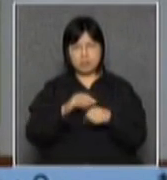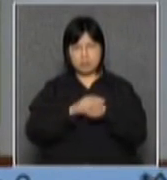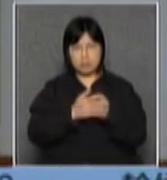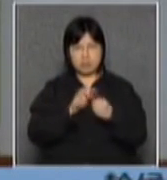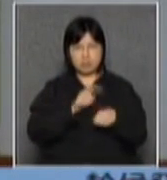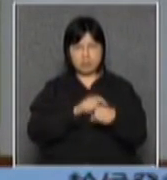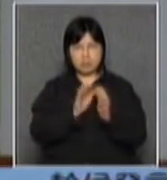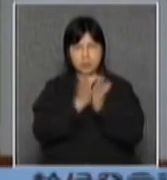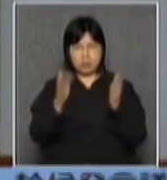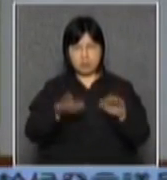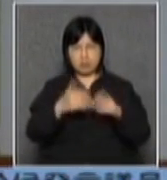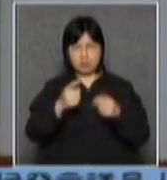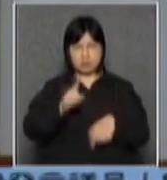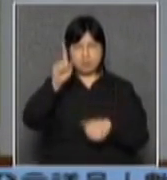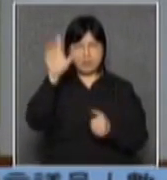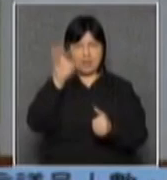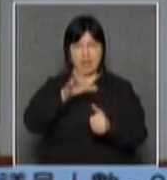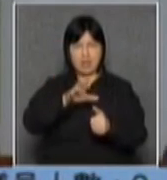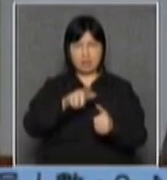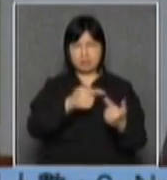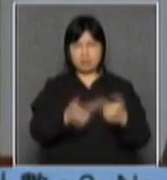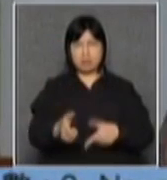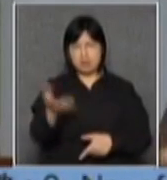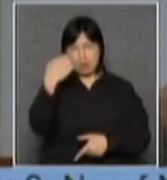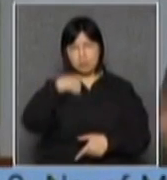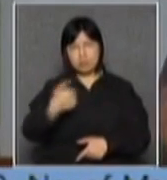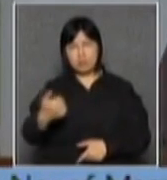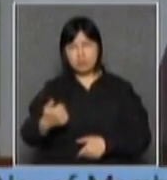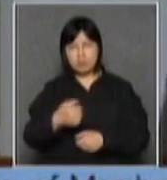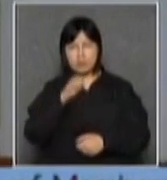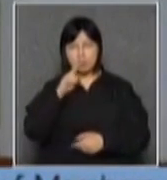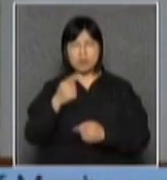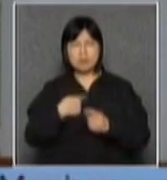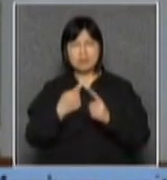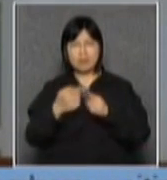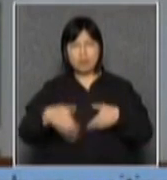先，由上面鬧到落嚟，你鬧得到我咩？我同你講緊人道啊嘛，